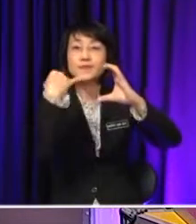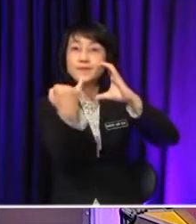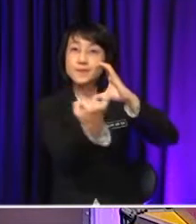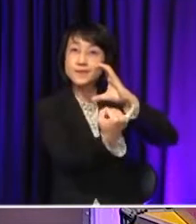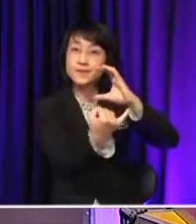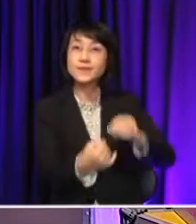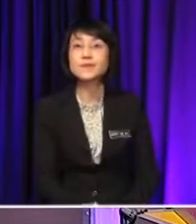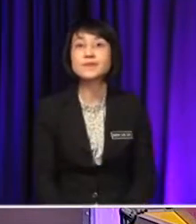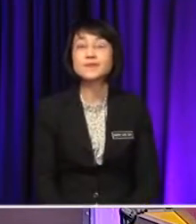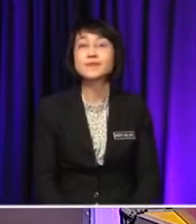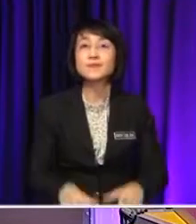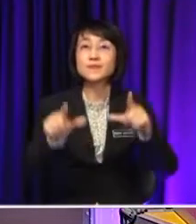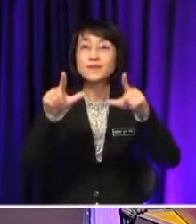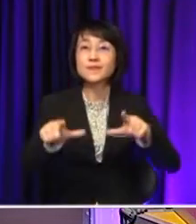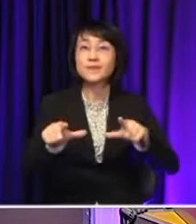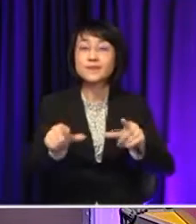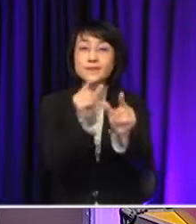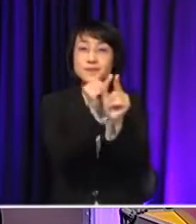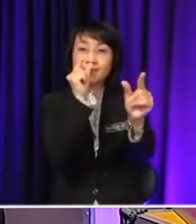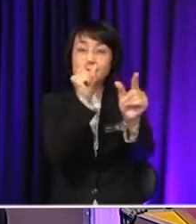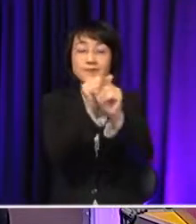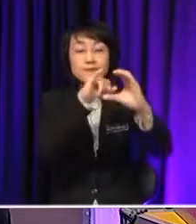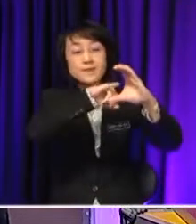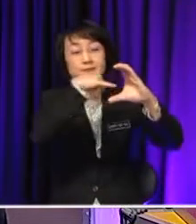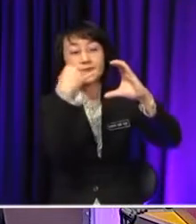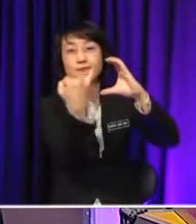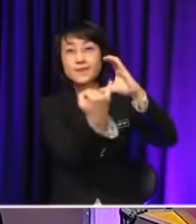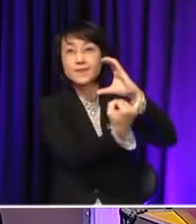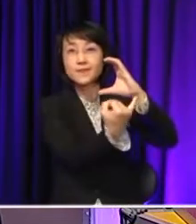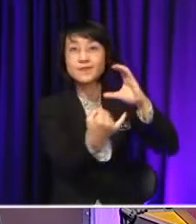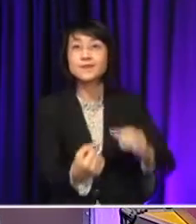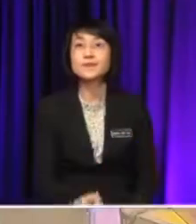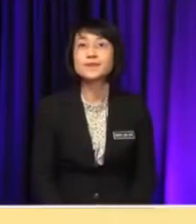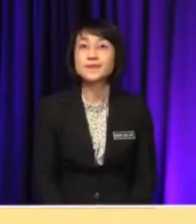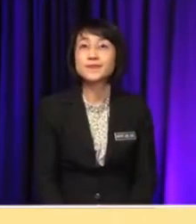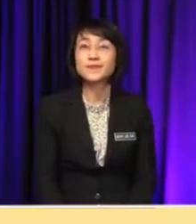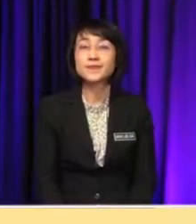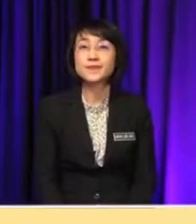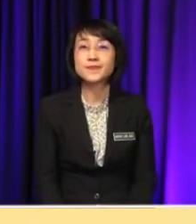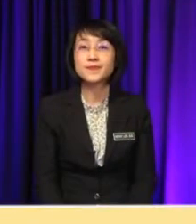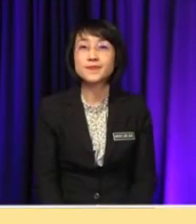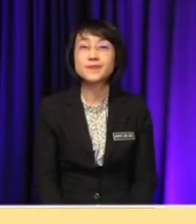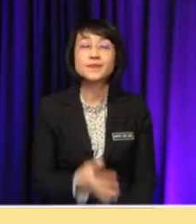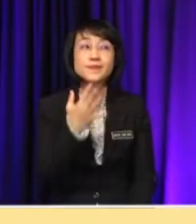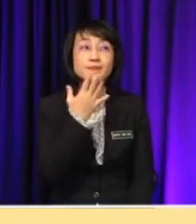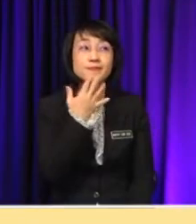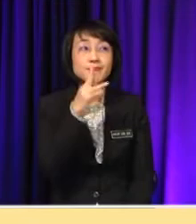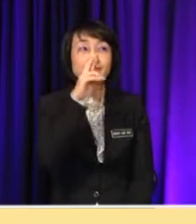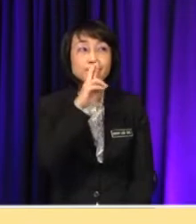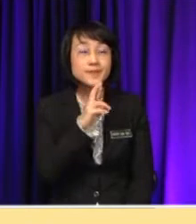terletak di garis khatulistiwa nah ini kalian menengok sekarang yang berwarna merah itu